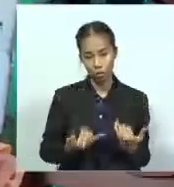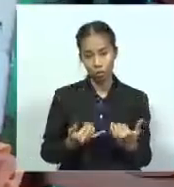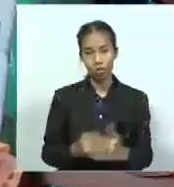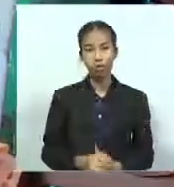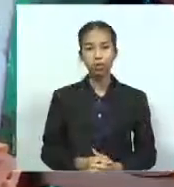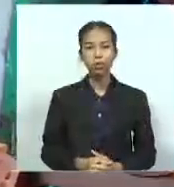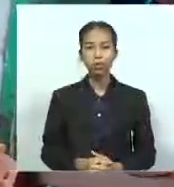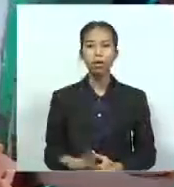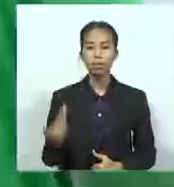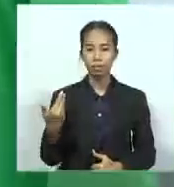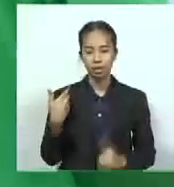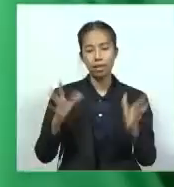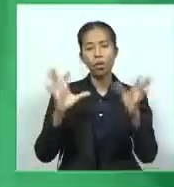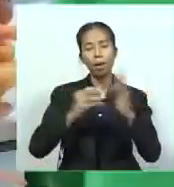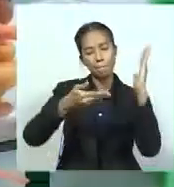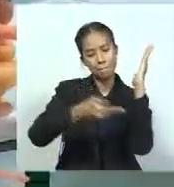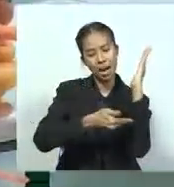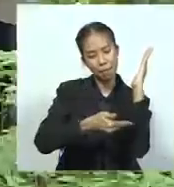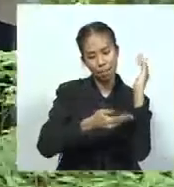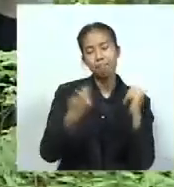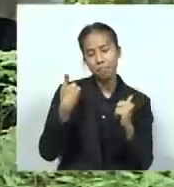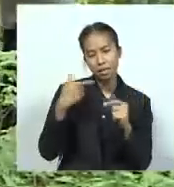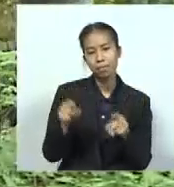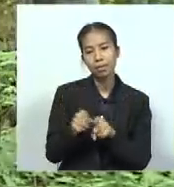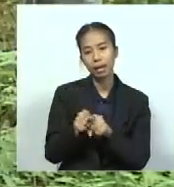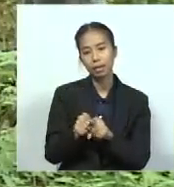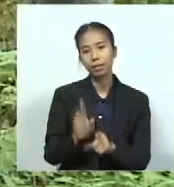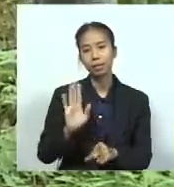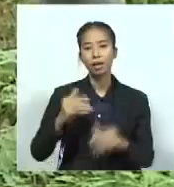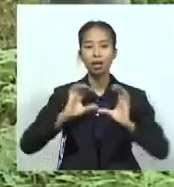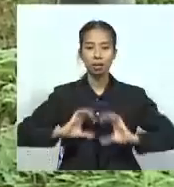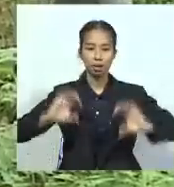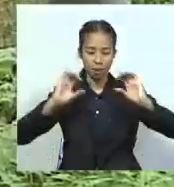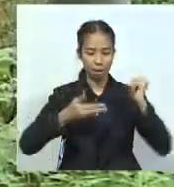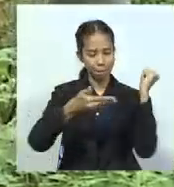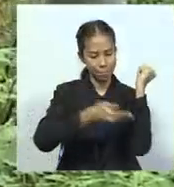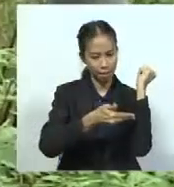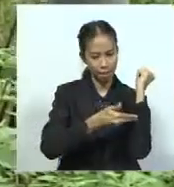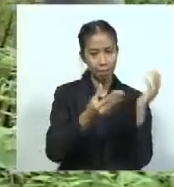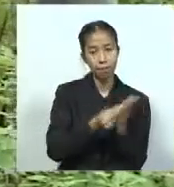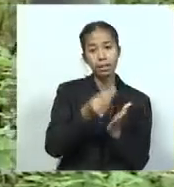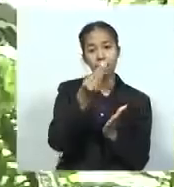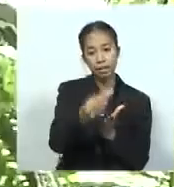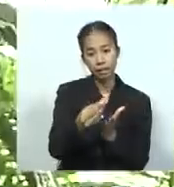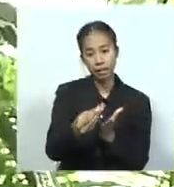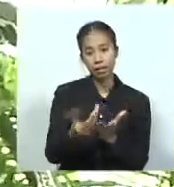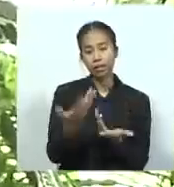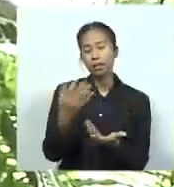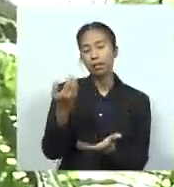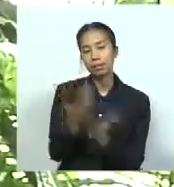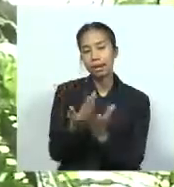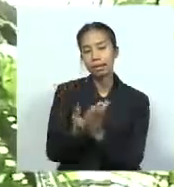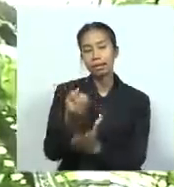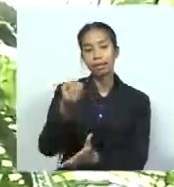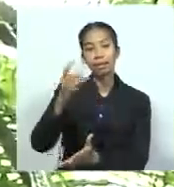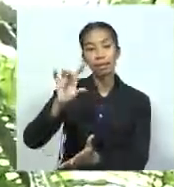กต่ำเนี่ยก็มีออกมาเหมือนกันค่ะเมื่อวาน ใช่แล้วนะครับก็รัฐบาลนี่ก็จะรับซื้อปาล์มน้ำมันนะครับในกิโลกรัมละ18